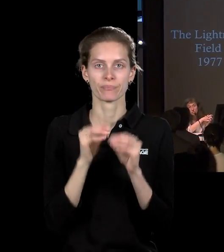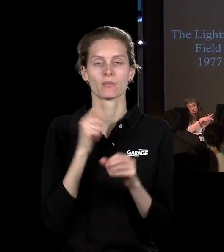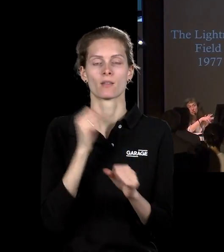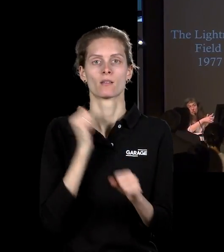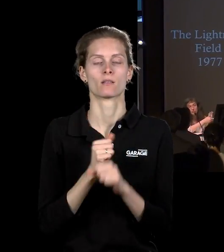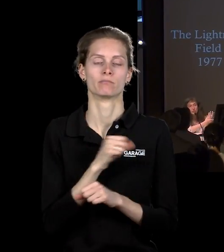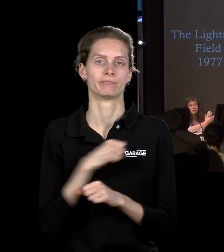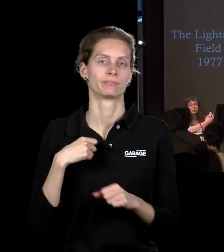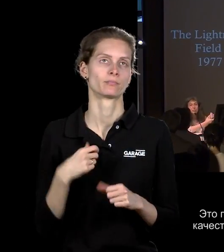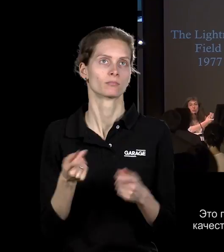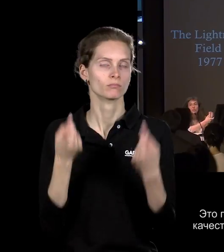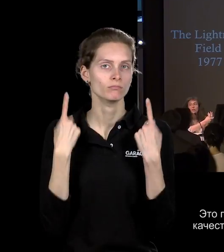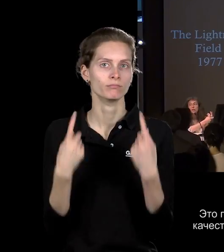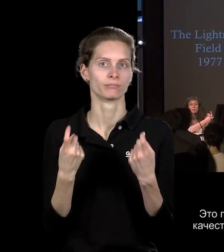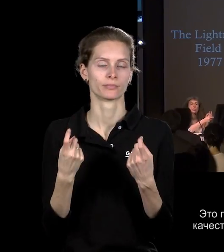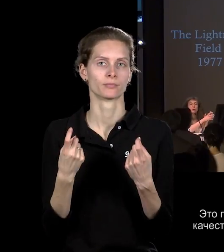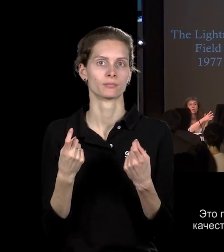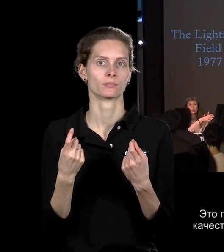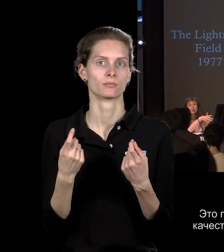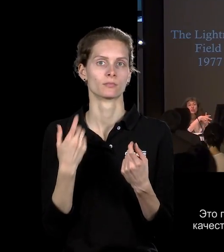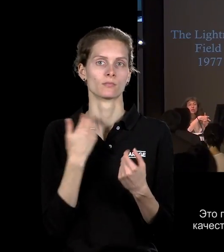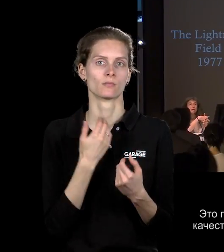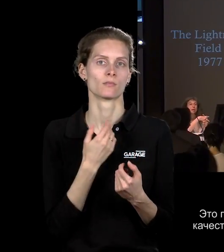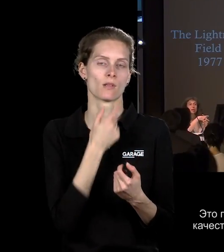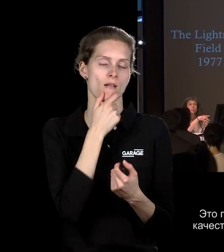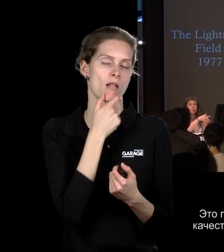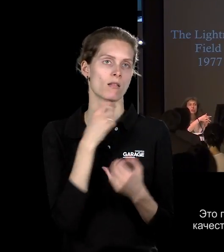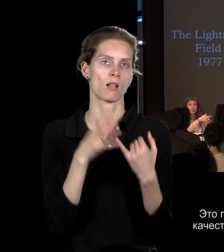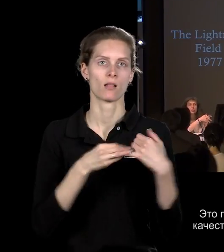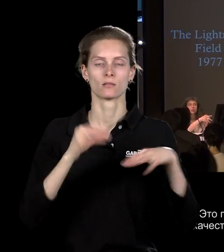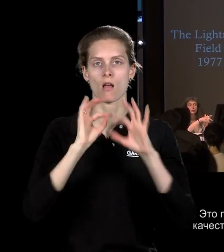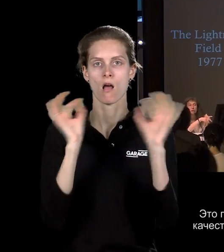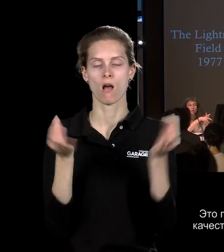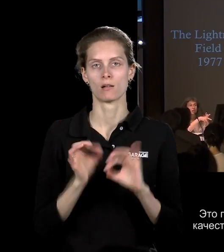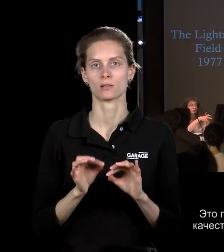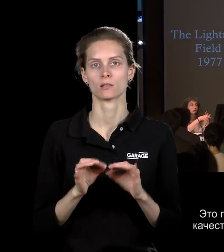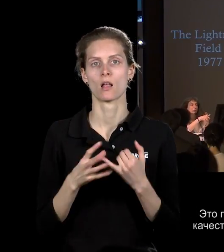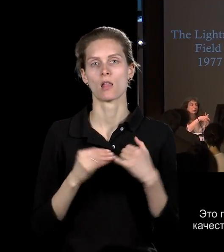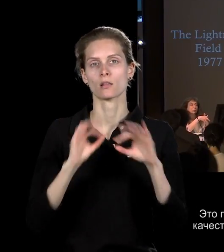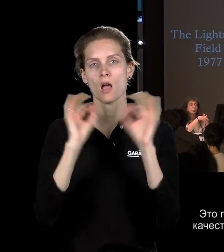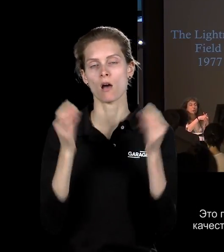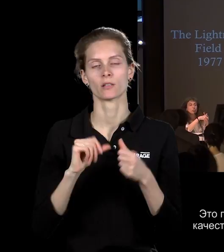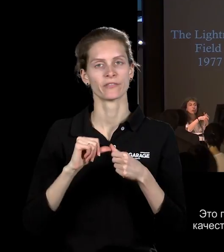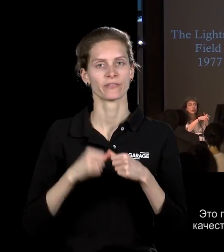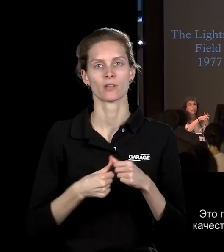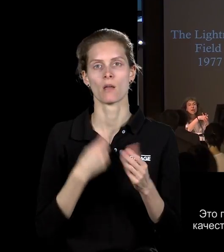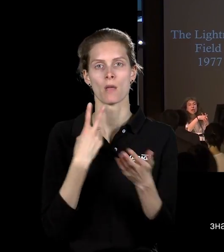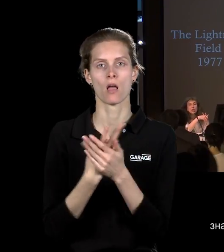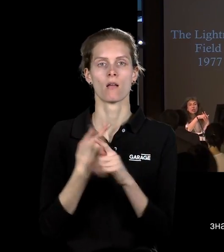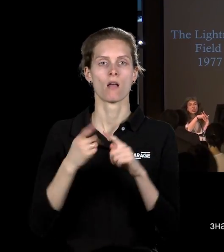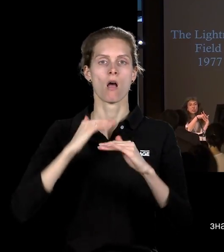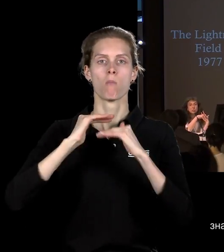своих знаменитых произведений. Это произведение, которое является классикой ленд-арта, именно в качестве ленд-арта всегда рассматривается, «Поле